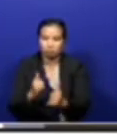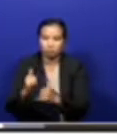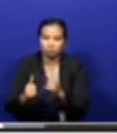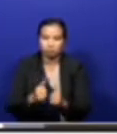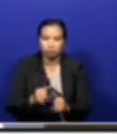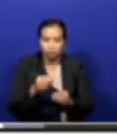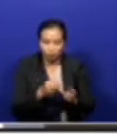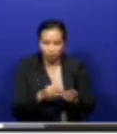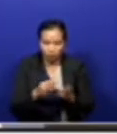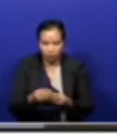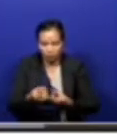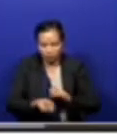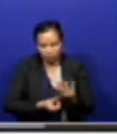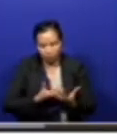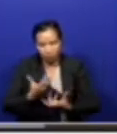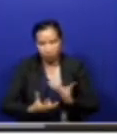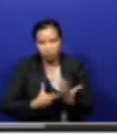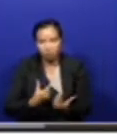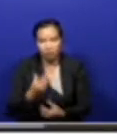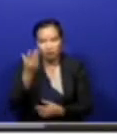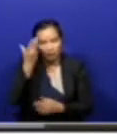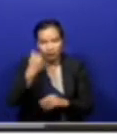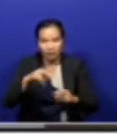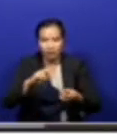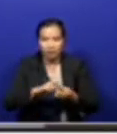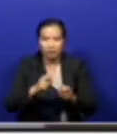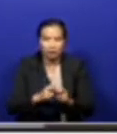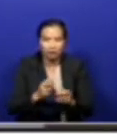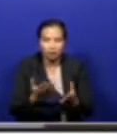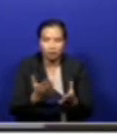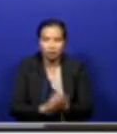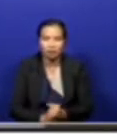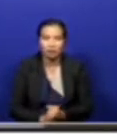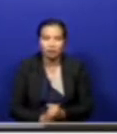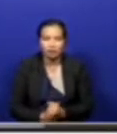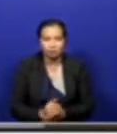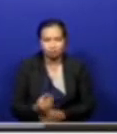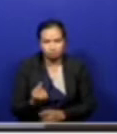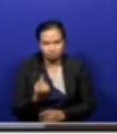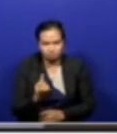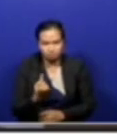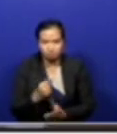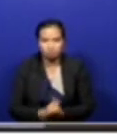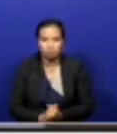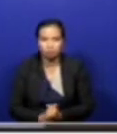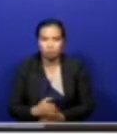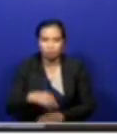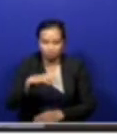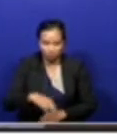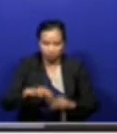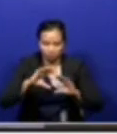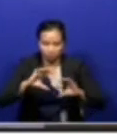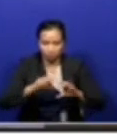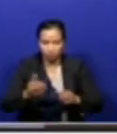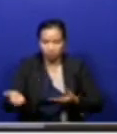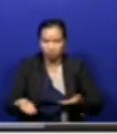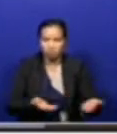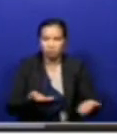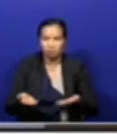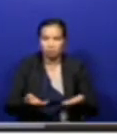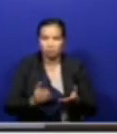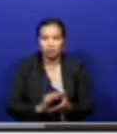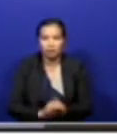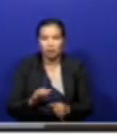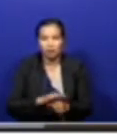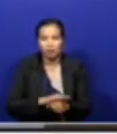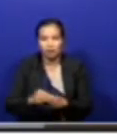แก้ไขปัญหาเนี่ยนะครับไม่ติดใจอะไรเลยติดใจอย่างเดียวก็คือว่าส่วนงานราชการที่ท่านเชิญมาเนี่ยพอเขากลับไป